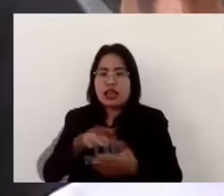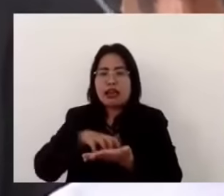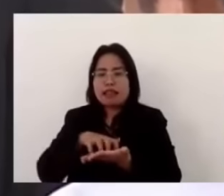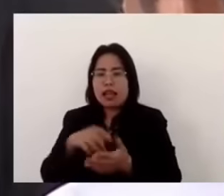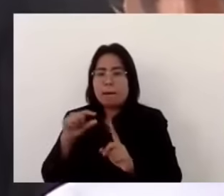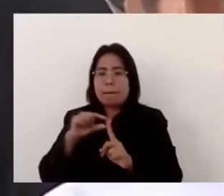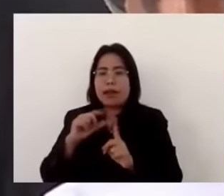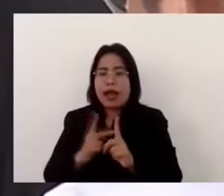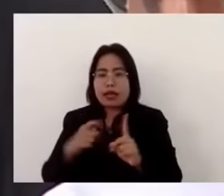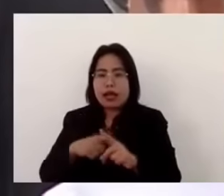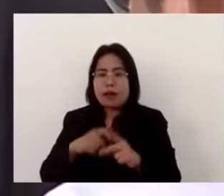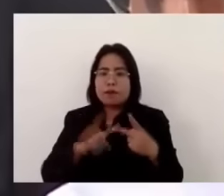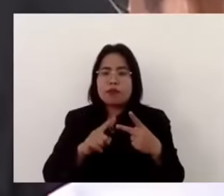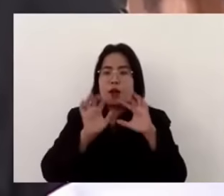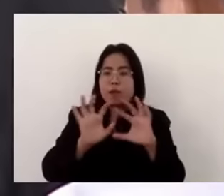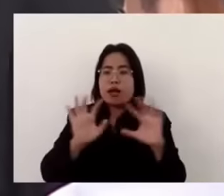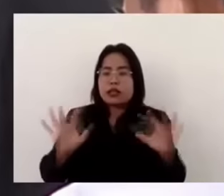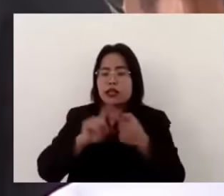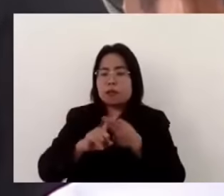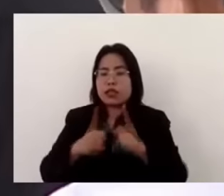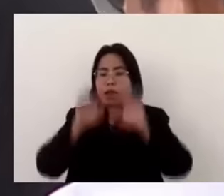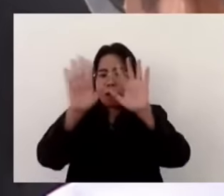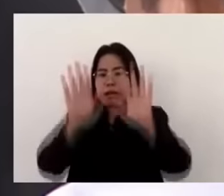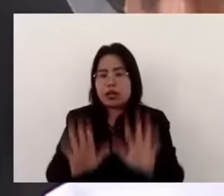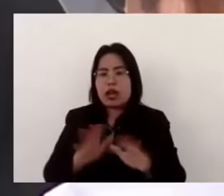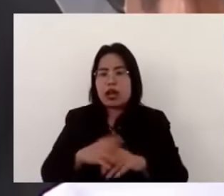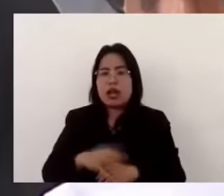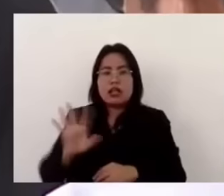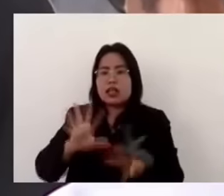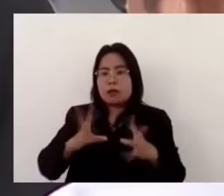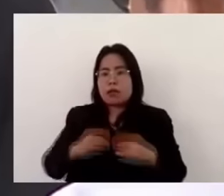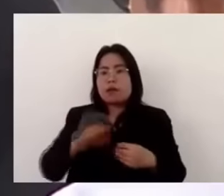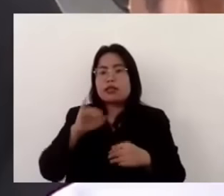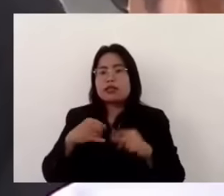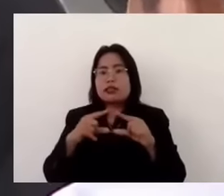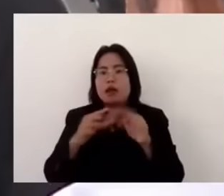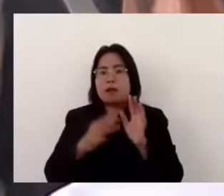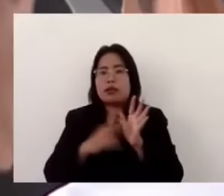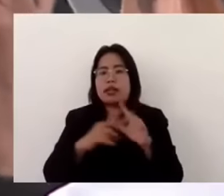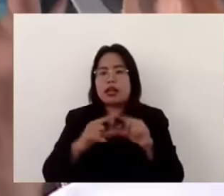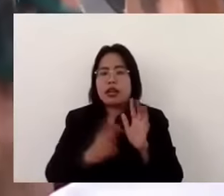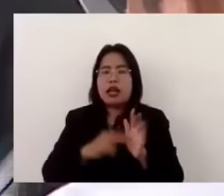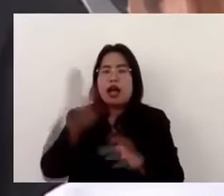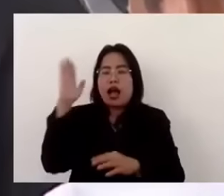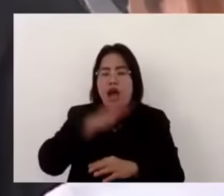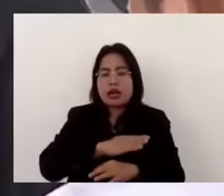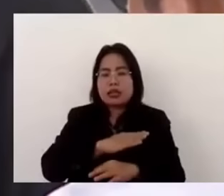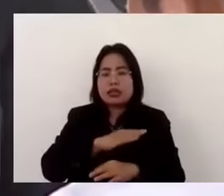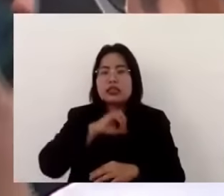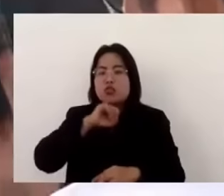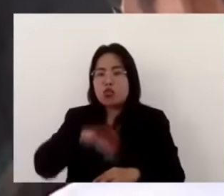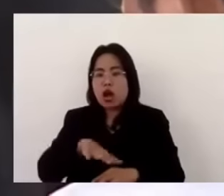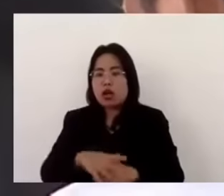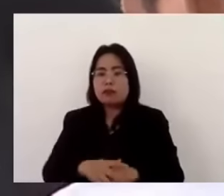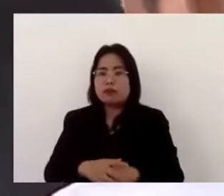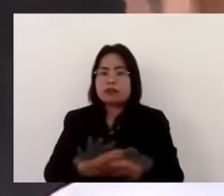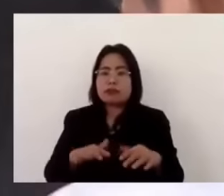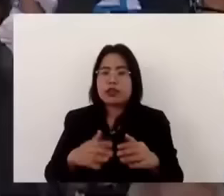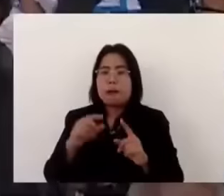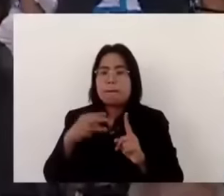kedua banyak teman-teman media yang eh tidak mendapatkan jaminan hari kerja hari mohon maaf jaminan hari tua